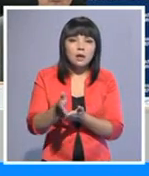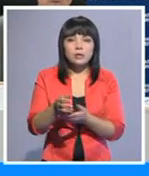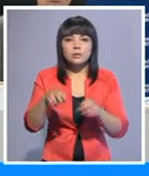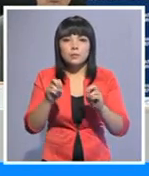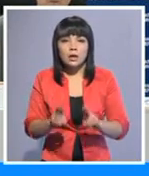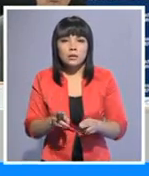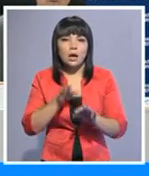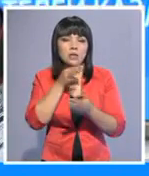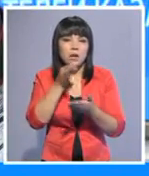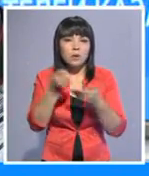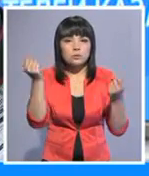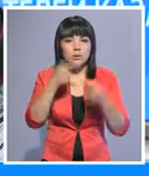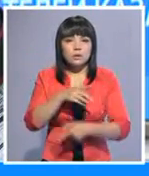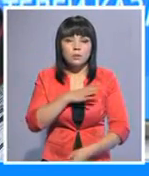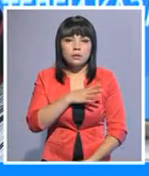анықтады.